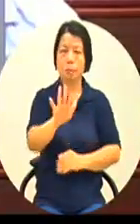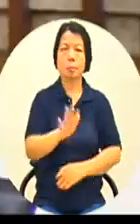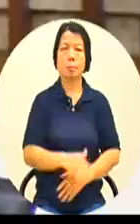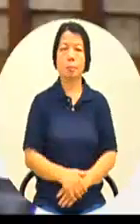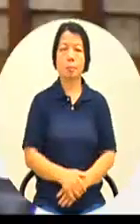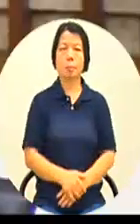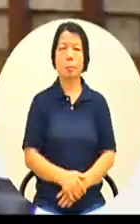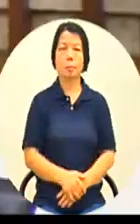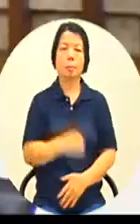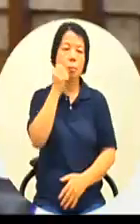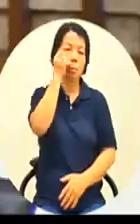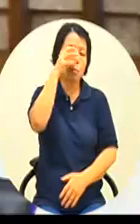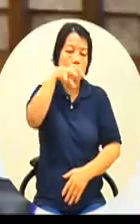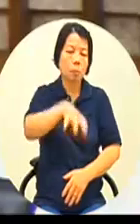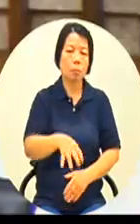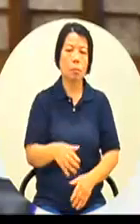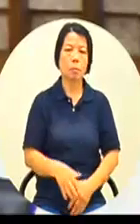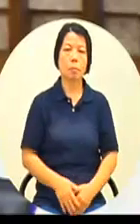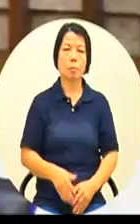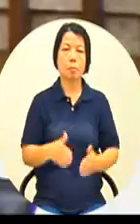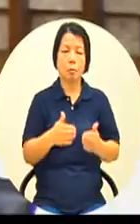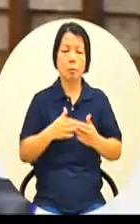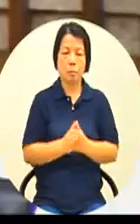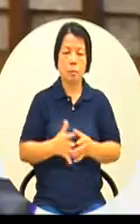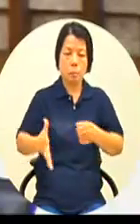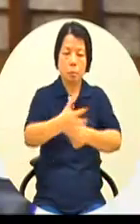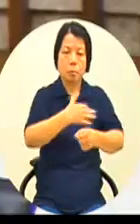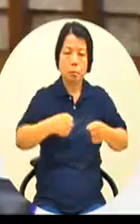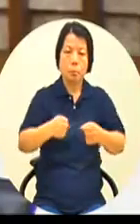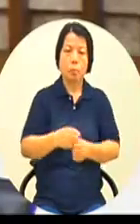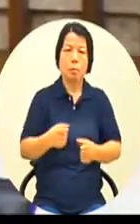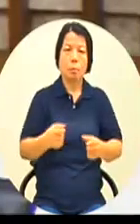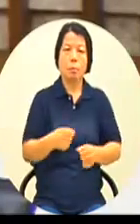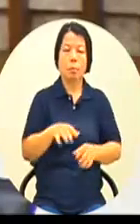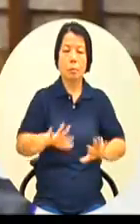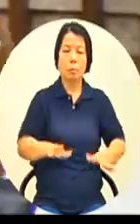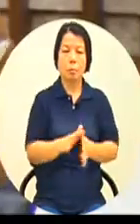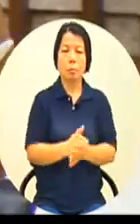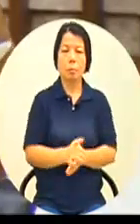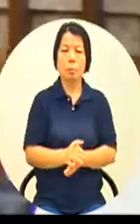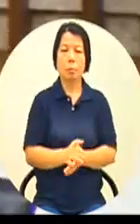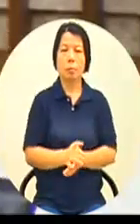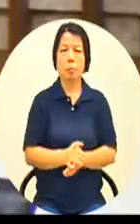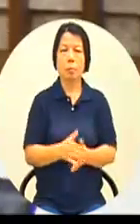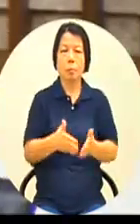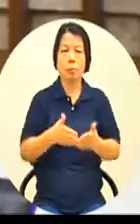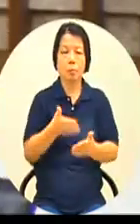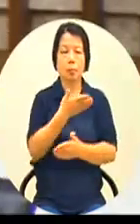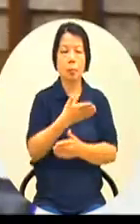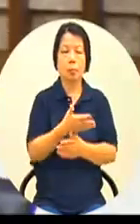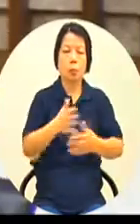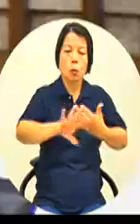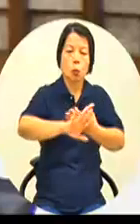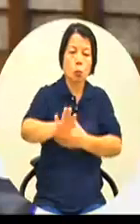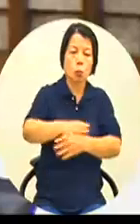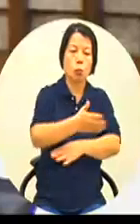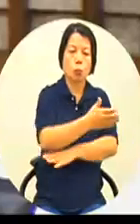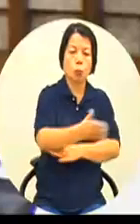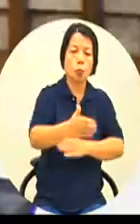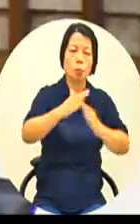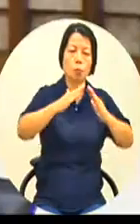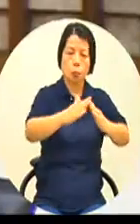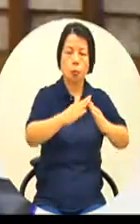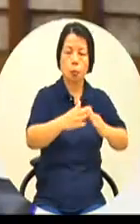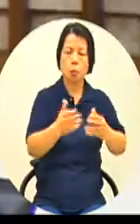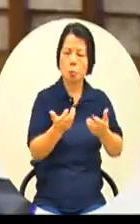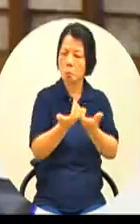矿工局讲要一日流啊，全台湾拢要一日流啊，剩个小小即块台湾，搁咧分咧外县市、即县市，都规个都分下